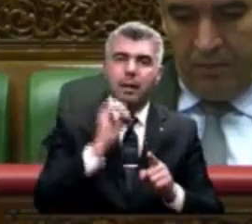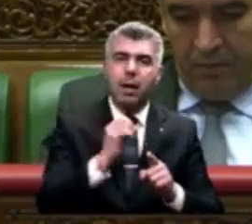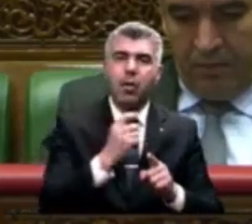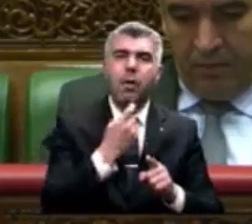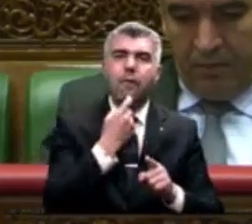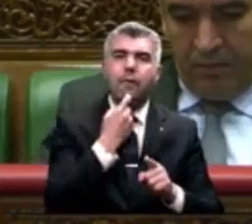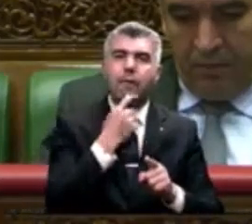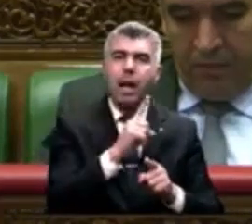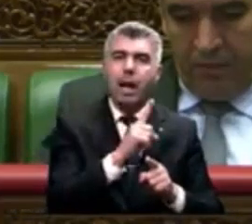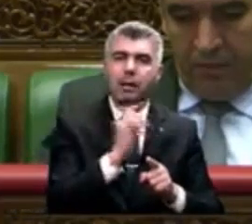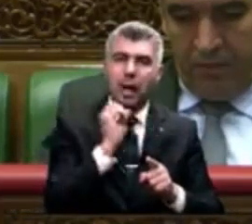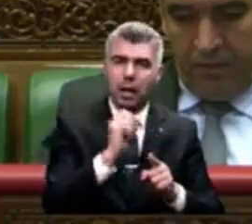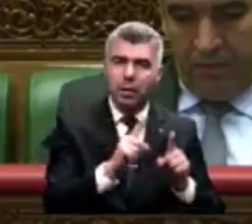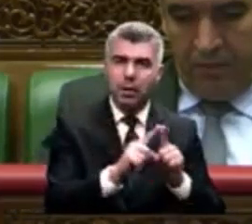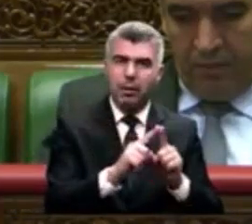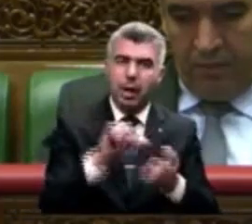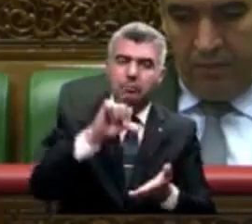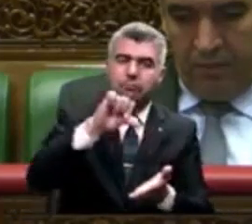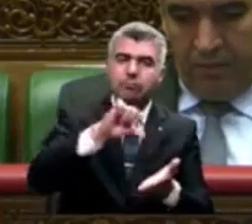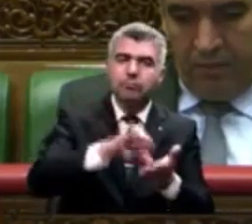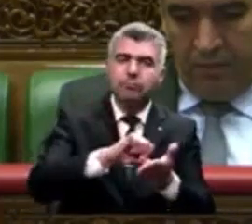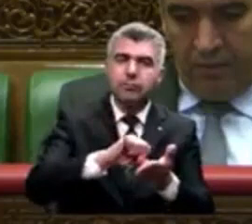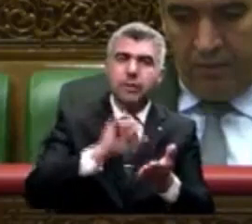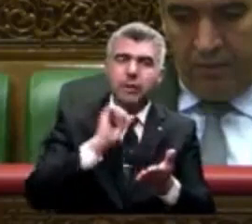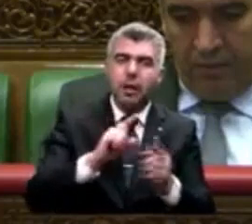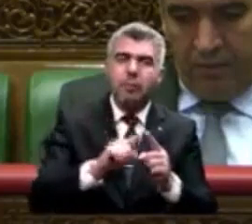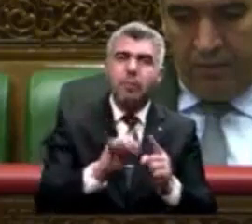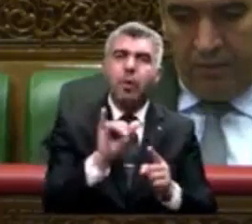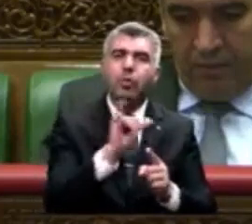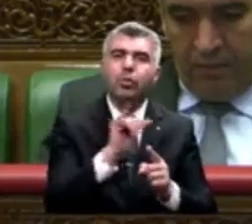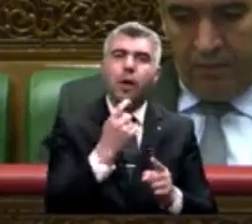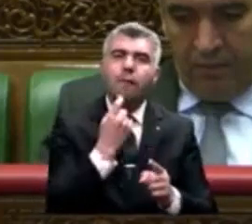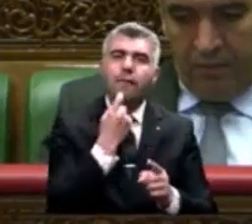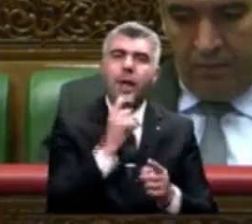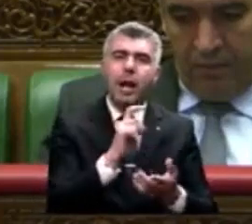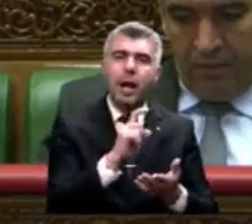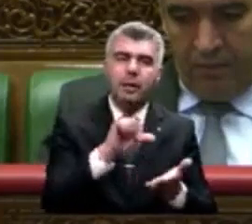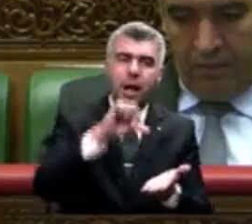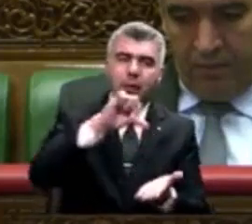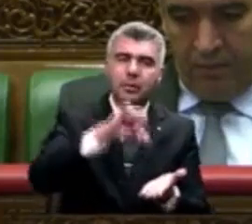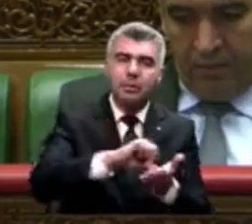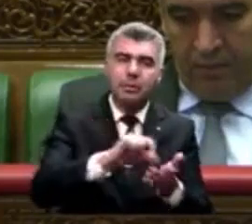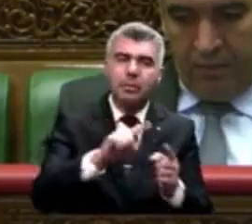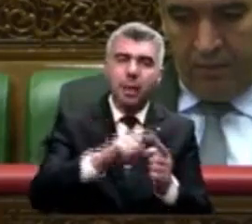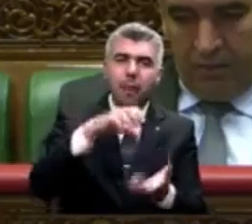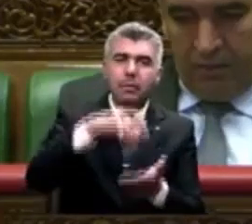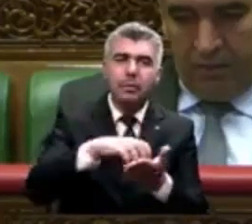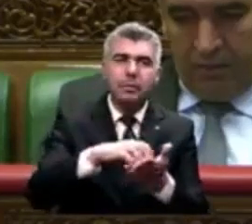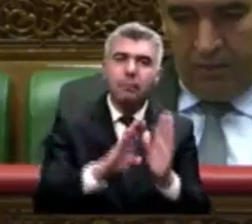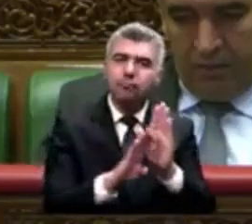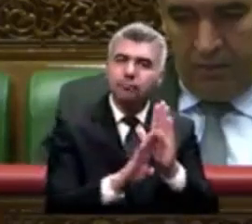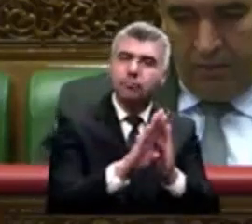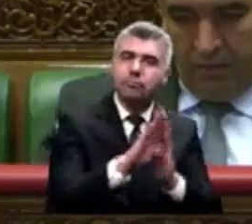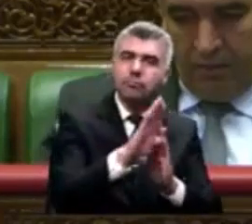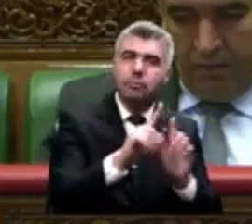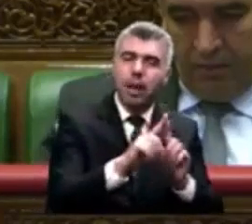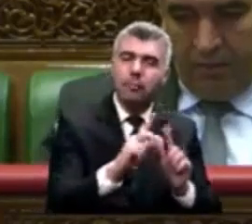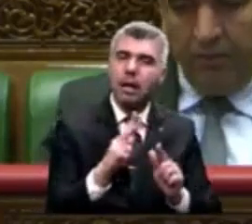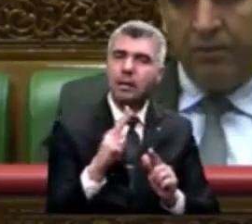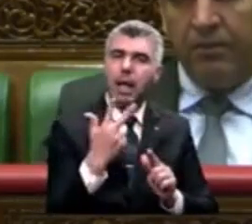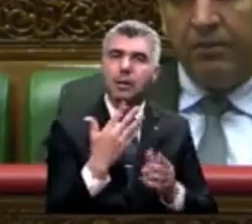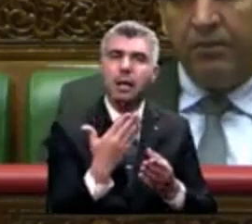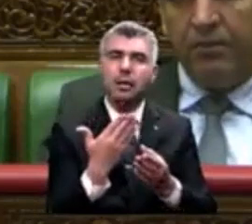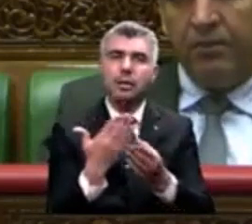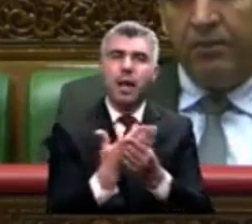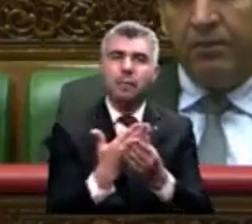وسولوها شنو هو السبب ديال الازدهار ديال دولة فنلندا في ظرف وجيز. قالت لهم ثلاثة ديال الأسباب،